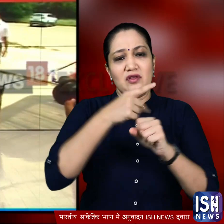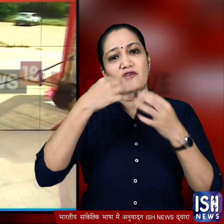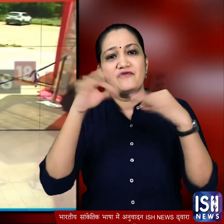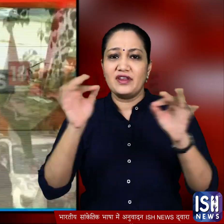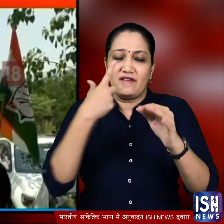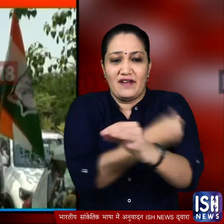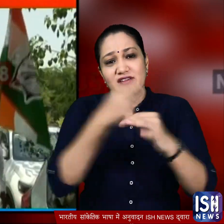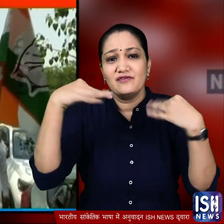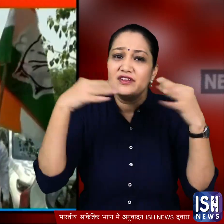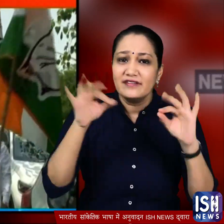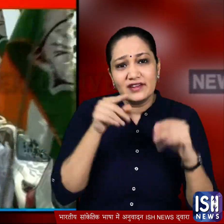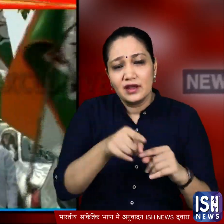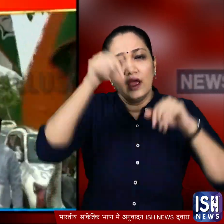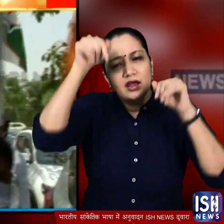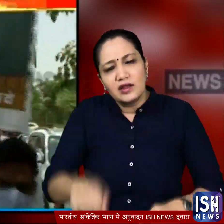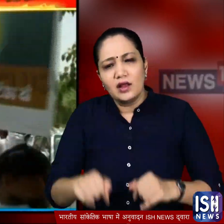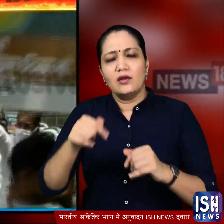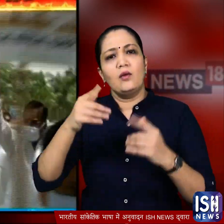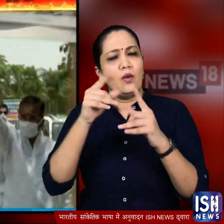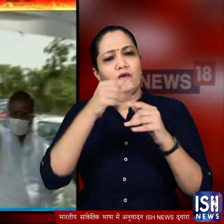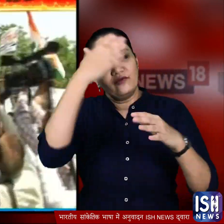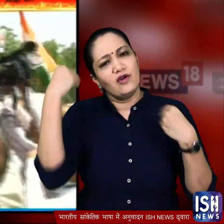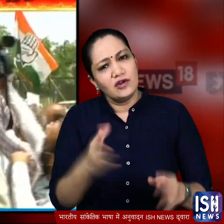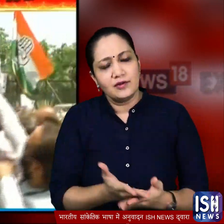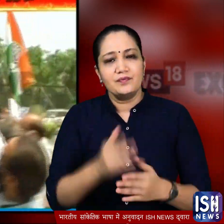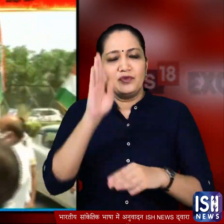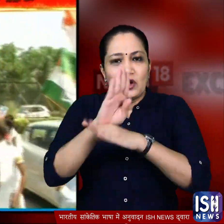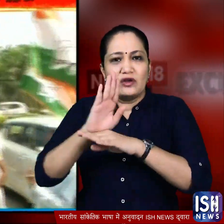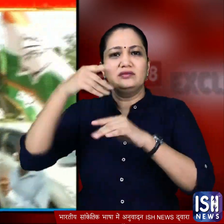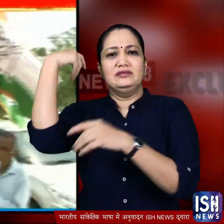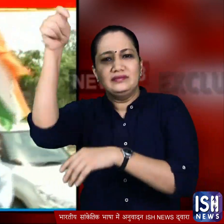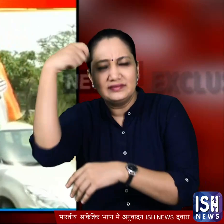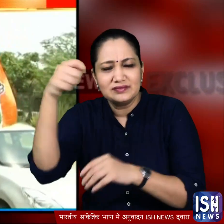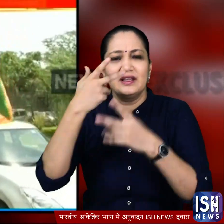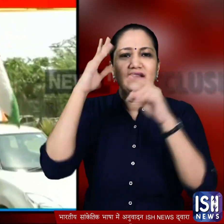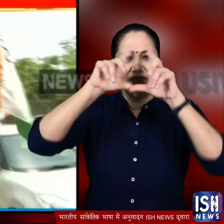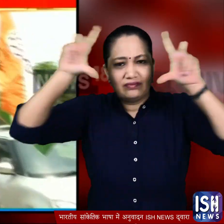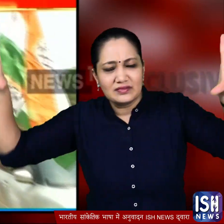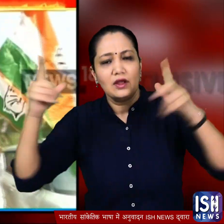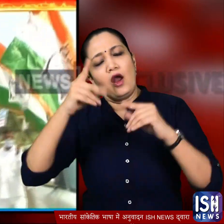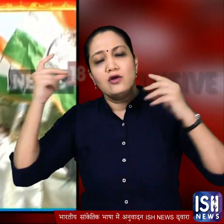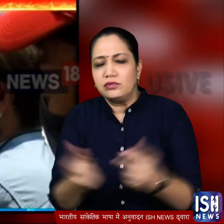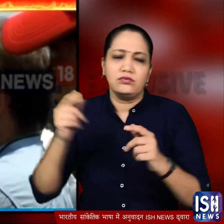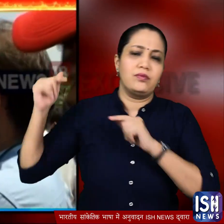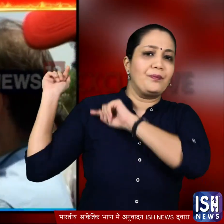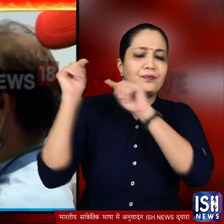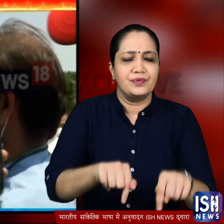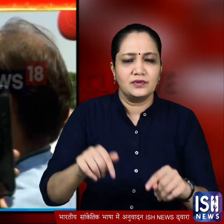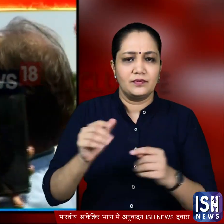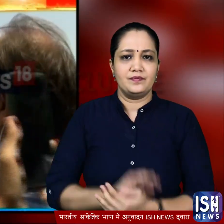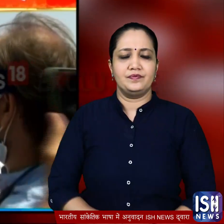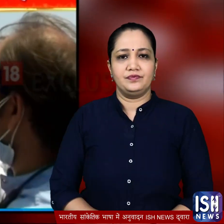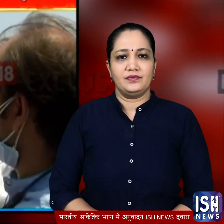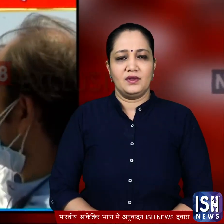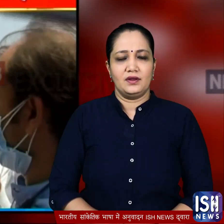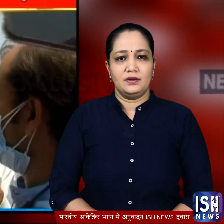है और इसका विरोध करने के लिए कांग्रेस कार्यकर्ता तख्तियां और पार्टी के झंडे लेकर अचानक पहुंच गए। वादा था